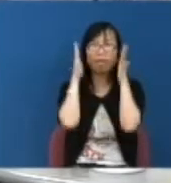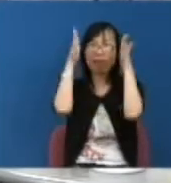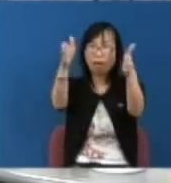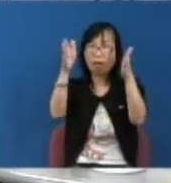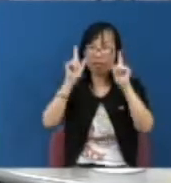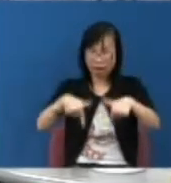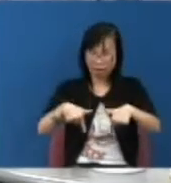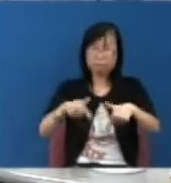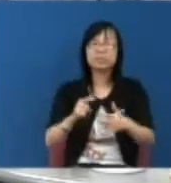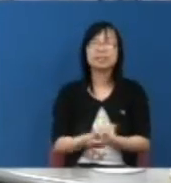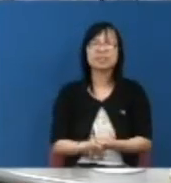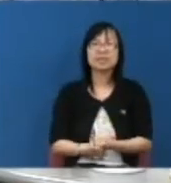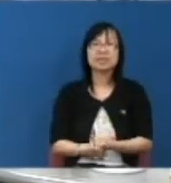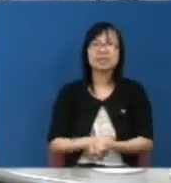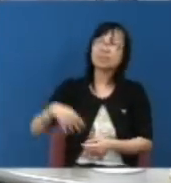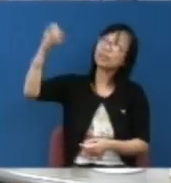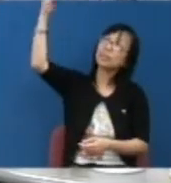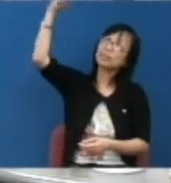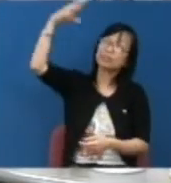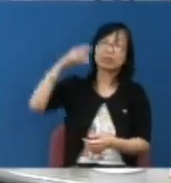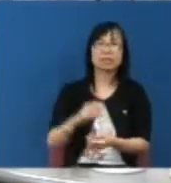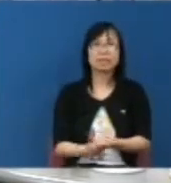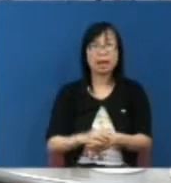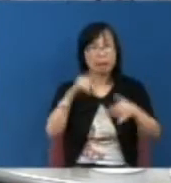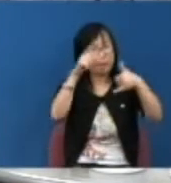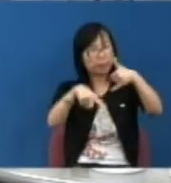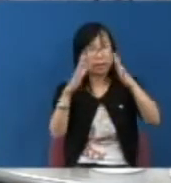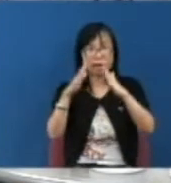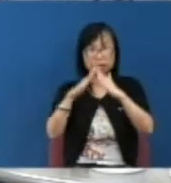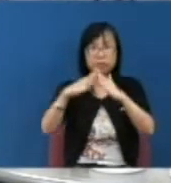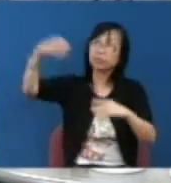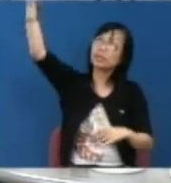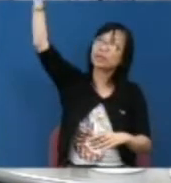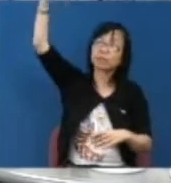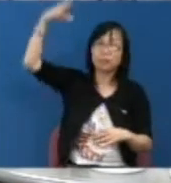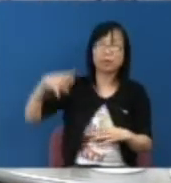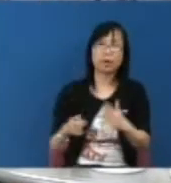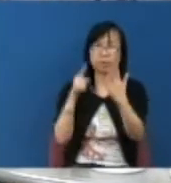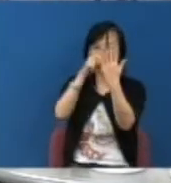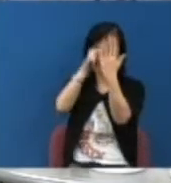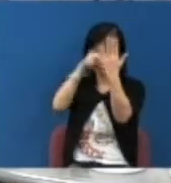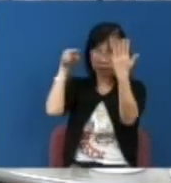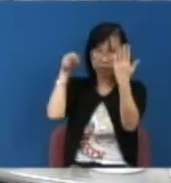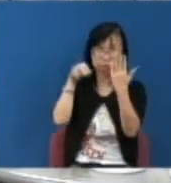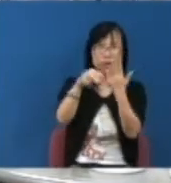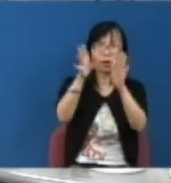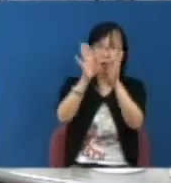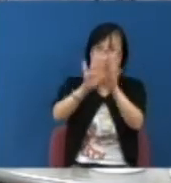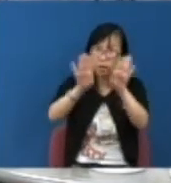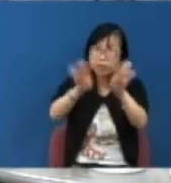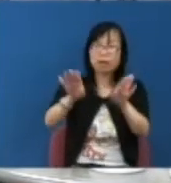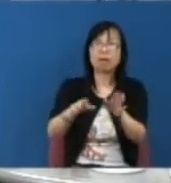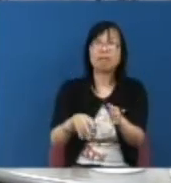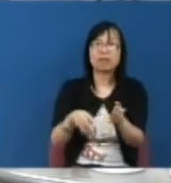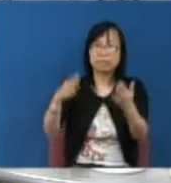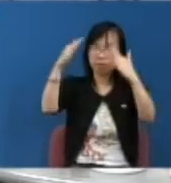嘅陽光咧，可以用到最盡，同埋將每一間屋嗰個陽光咧，通過你個窗門咧，可以咧就係滲入到家